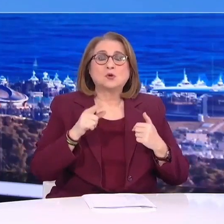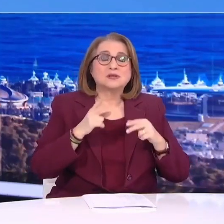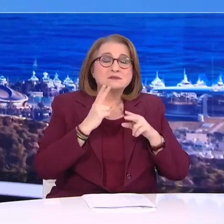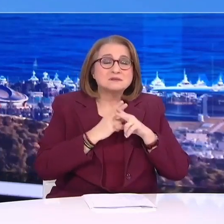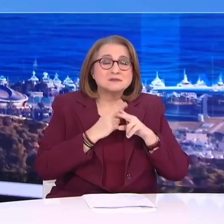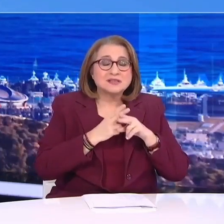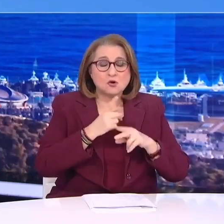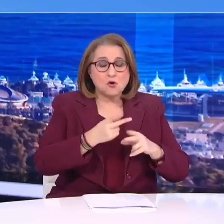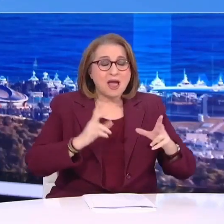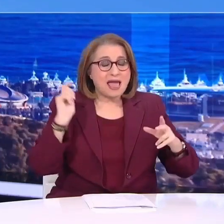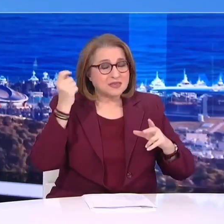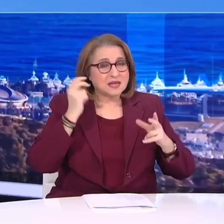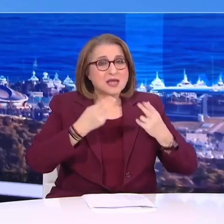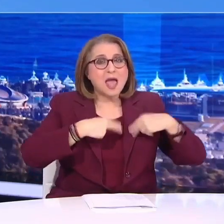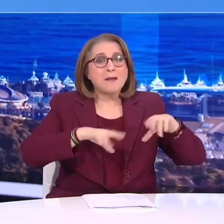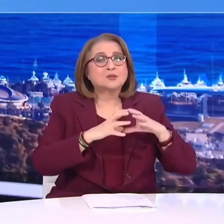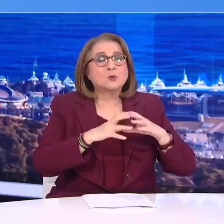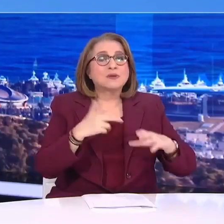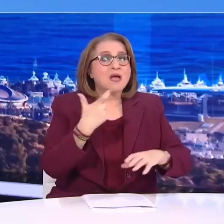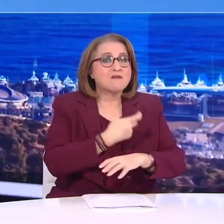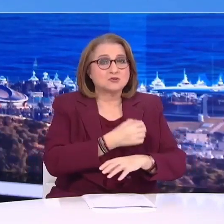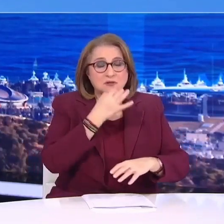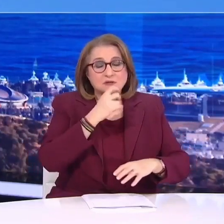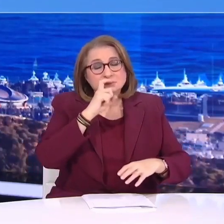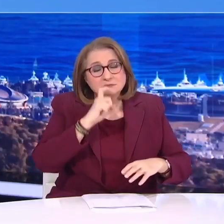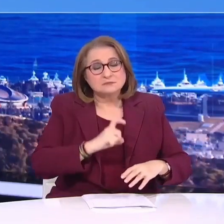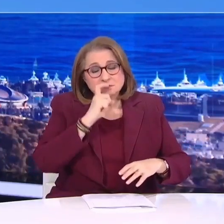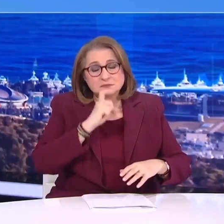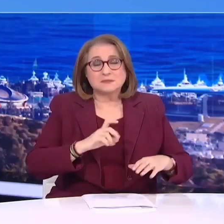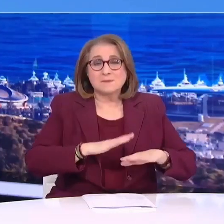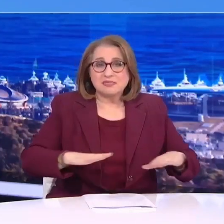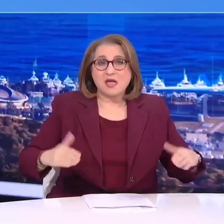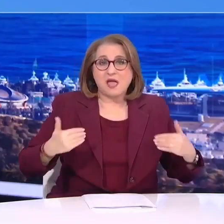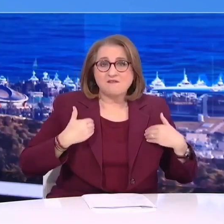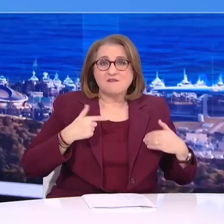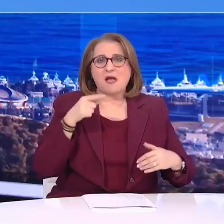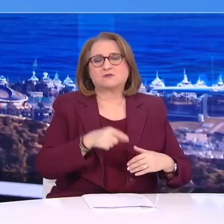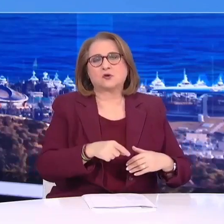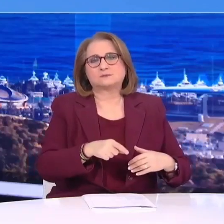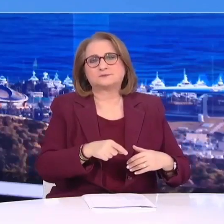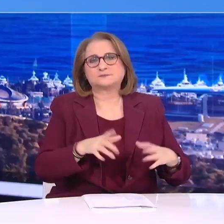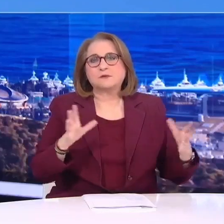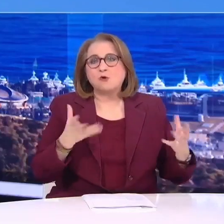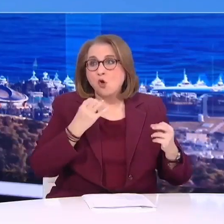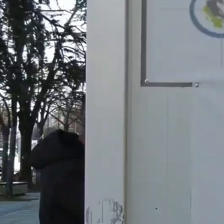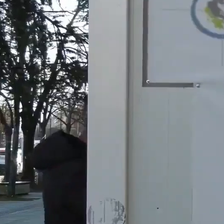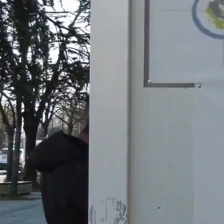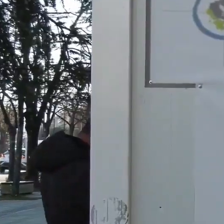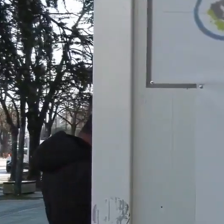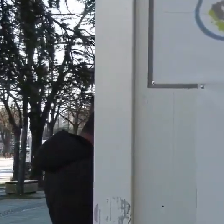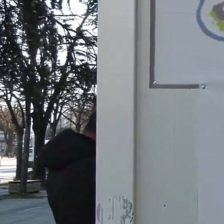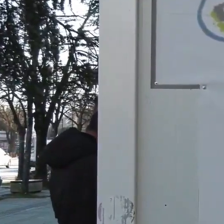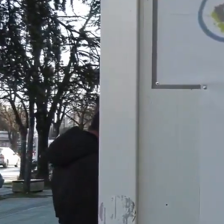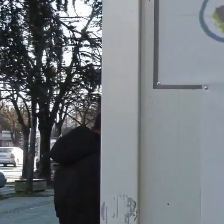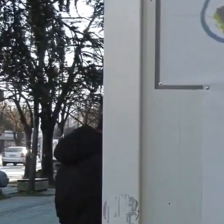Επιτροπής Εμβολιασμών για την απόφαση υπέρ του εμβολιασμού παιδιών και εφήβων ήταν ακριβώς η πρόληψη του MISC. Σε ό,τι